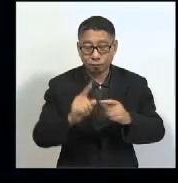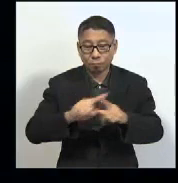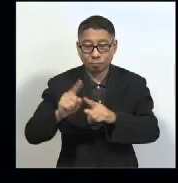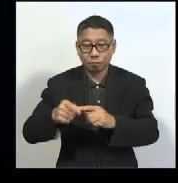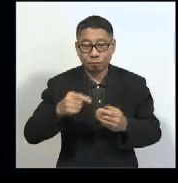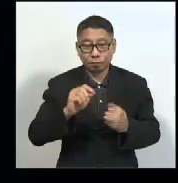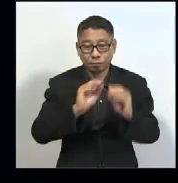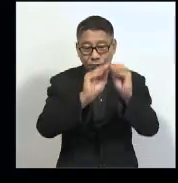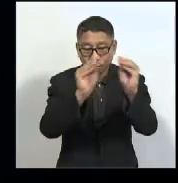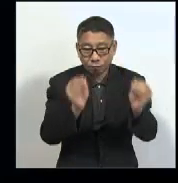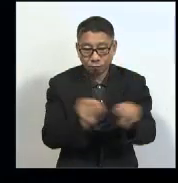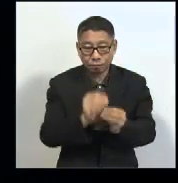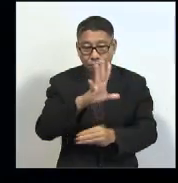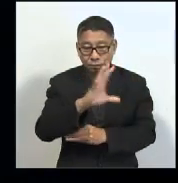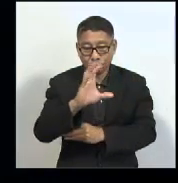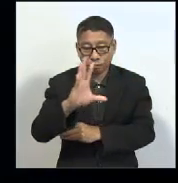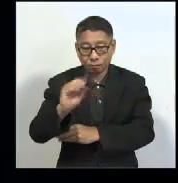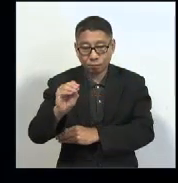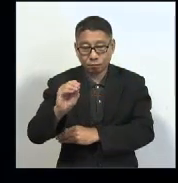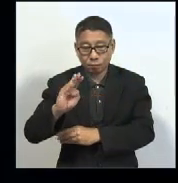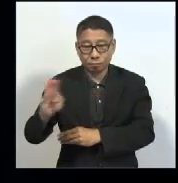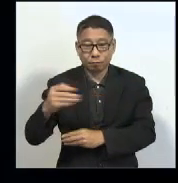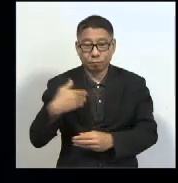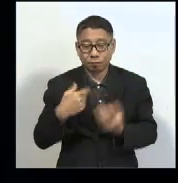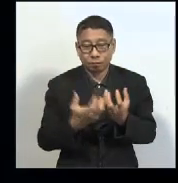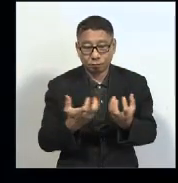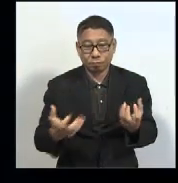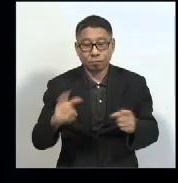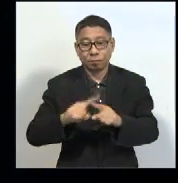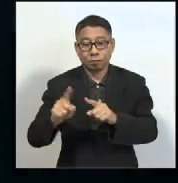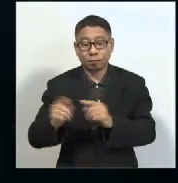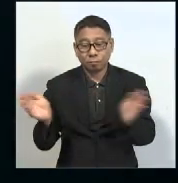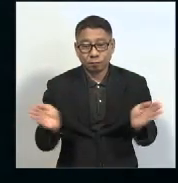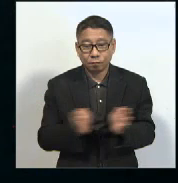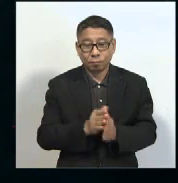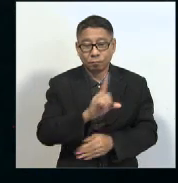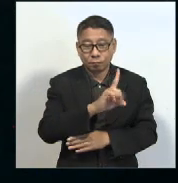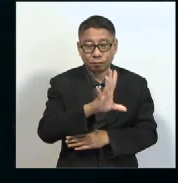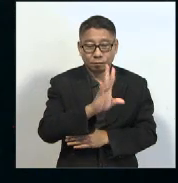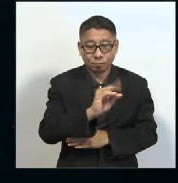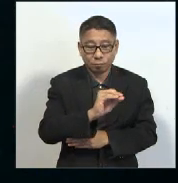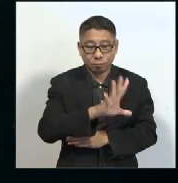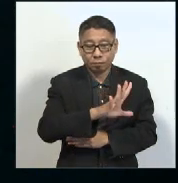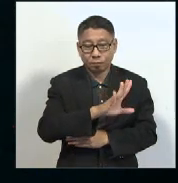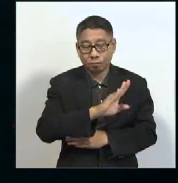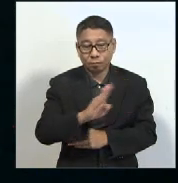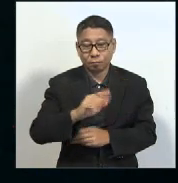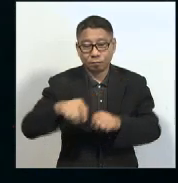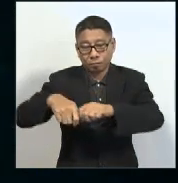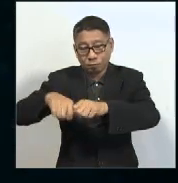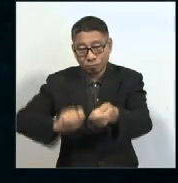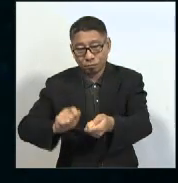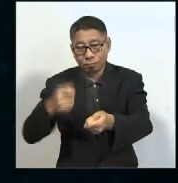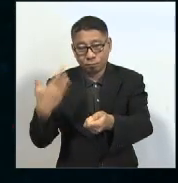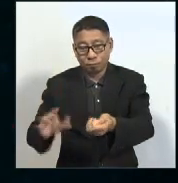จำหน่ายพวงละ550บาทนะคะสำหรับค่าอุปกรณ์ต่างๆรวม175บาทโดยที่หักจากต้นทุน